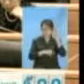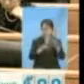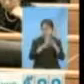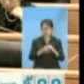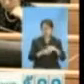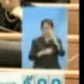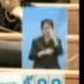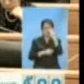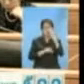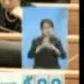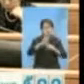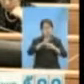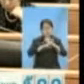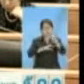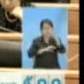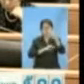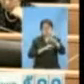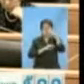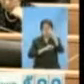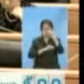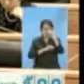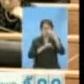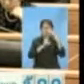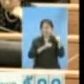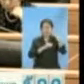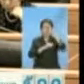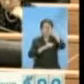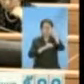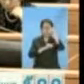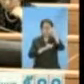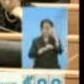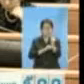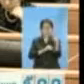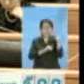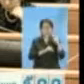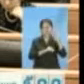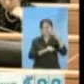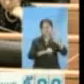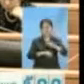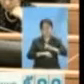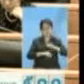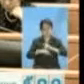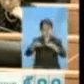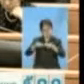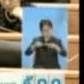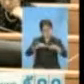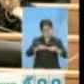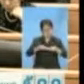ป็นเรื่องที่ประชาชนเขาก็เอกชนเขาก็รวมกันทำกันมาโดยตลอดนะครับเกาะสมุย